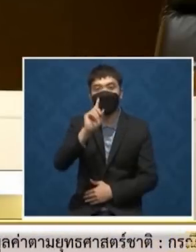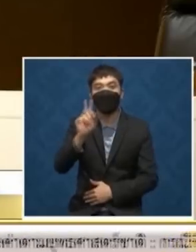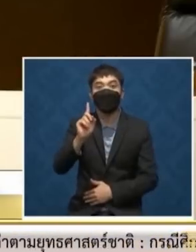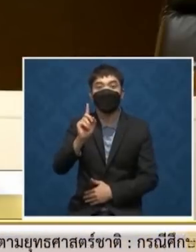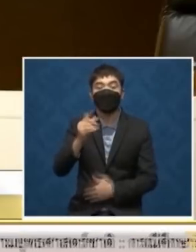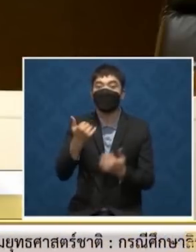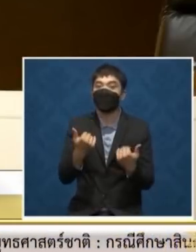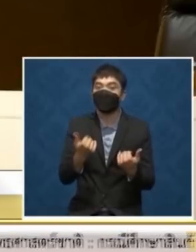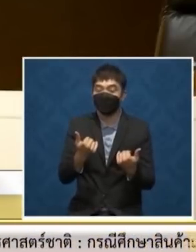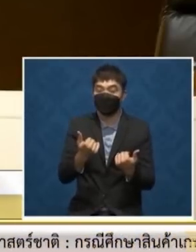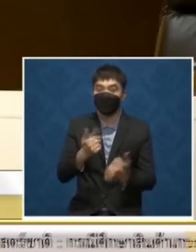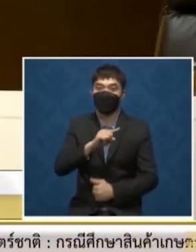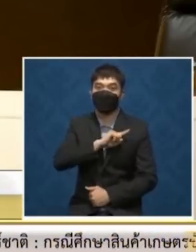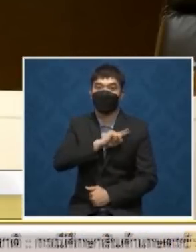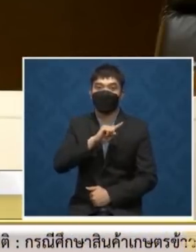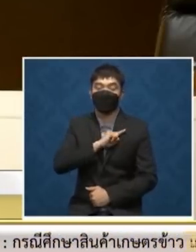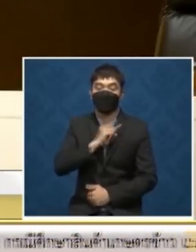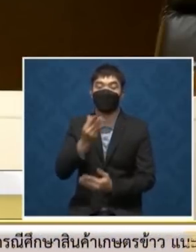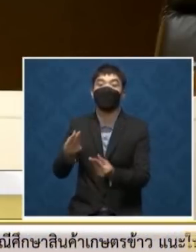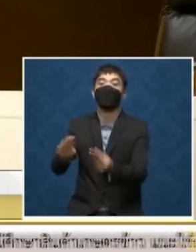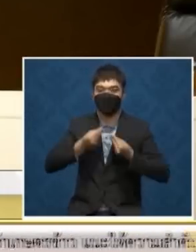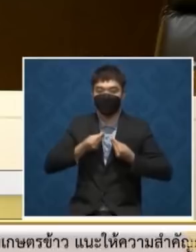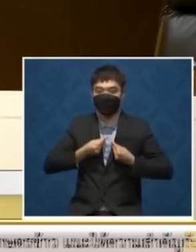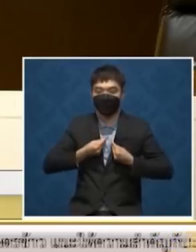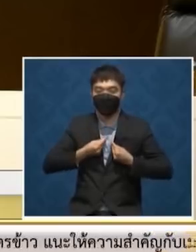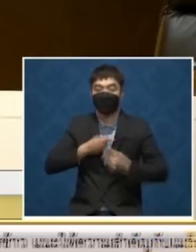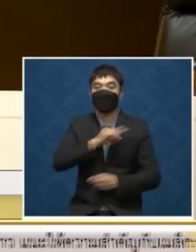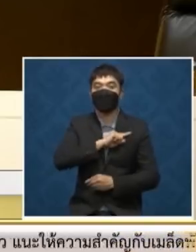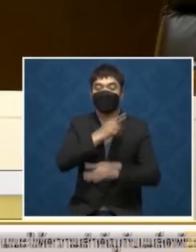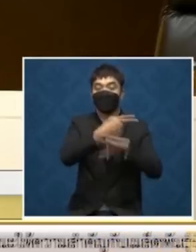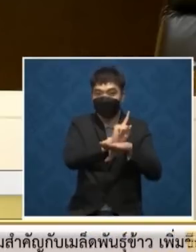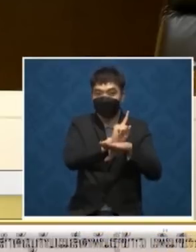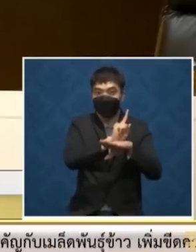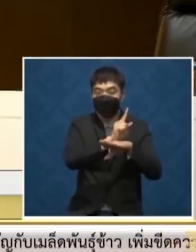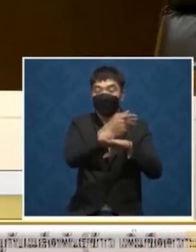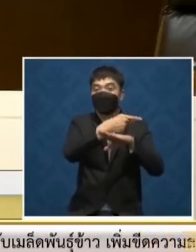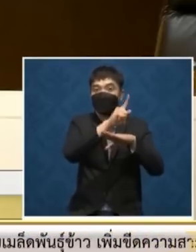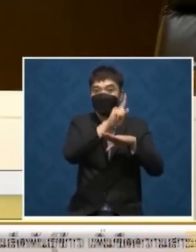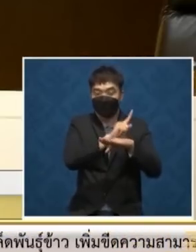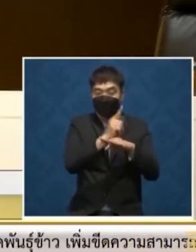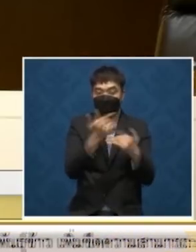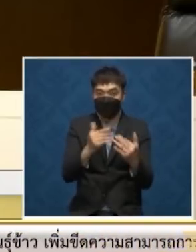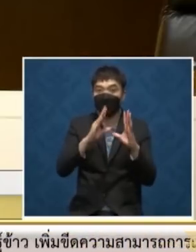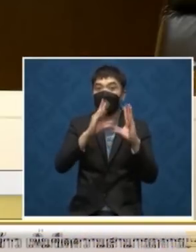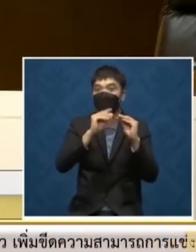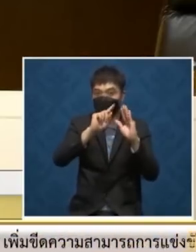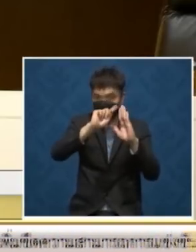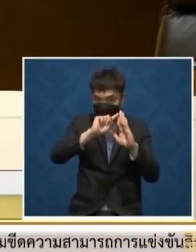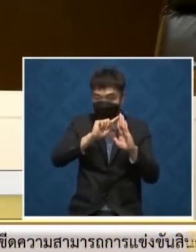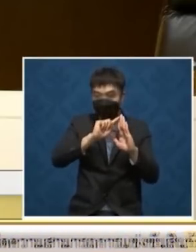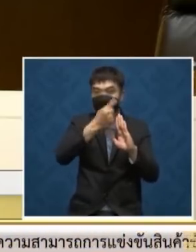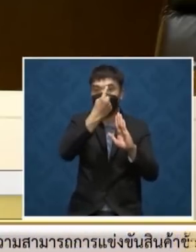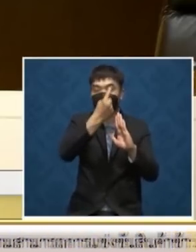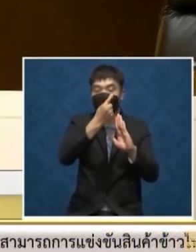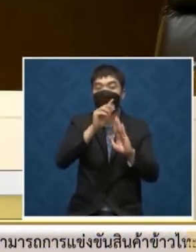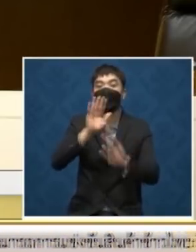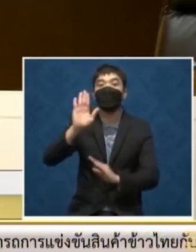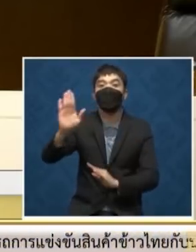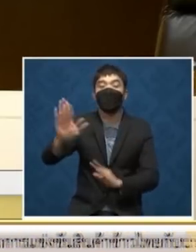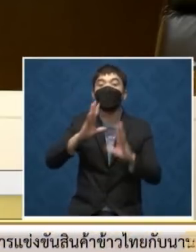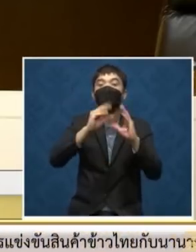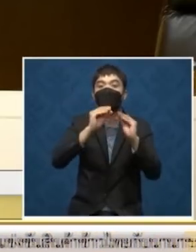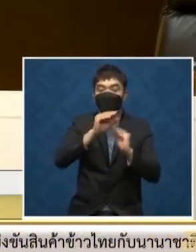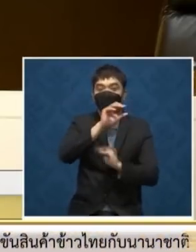ได้รับมอบให้ทำหน้าที่เป็นประธานการประชุมนัดแรกของสภาผู้แทน